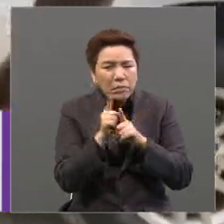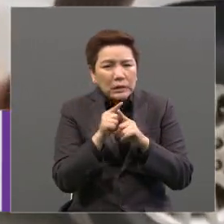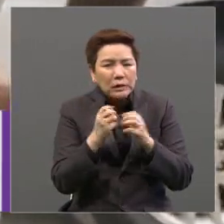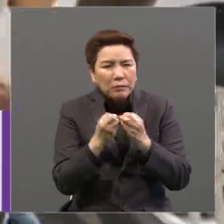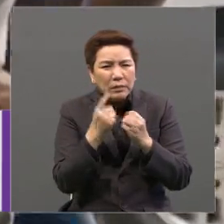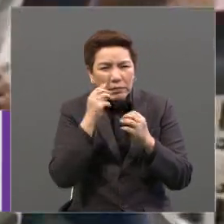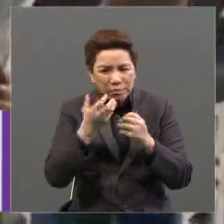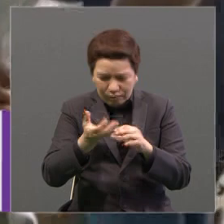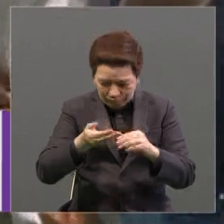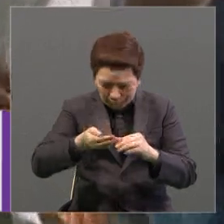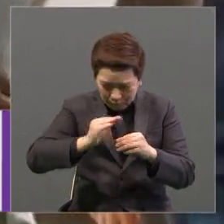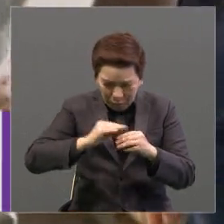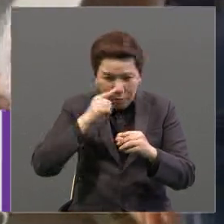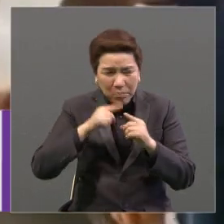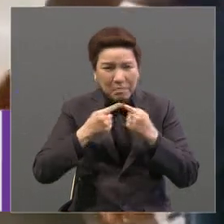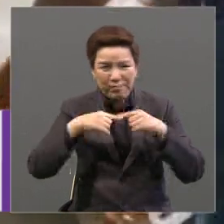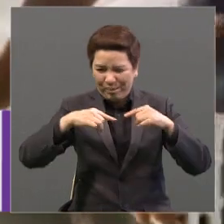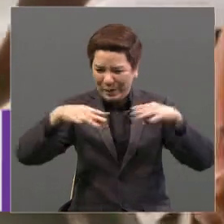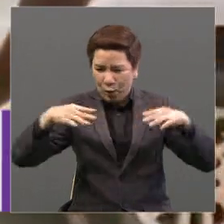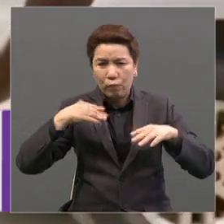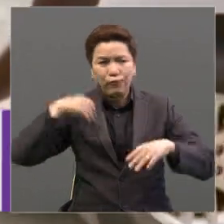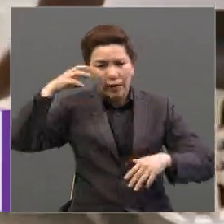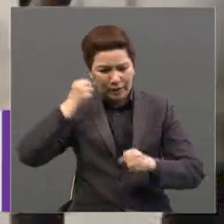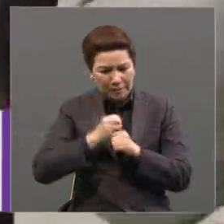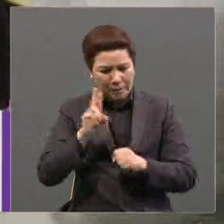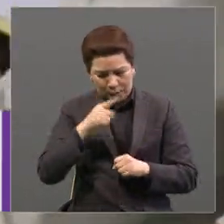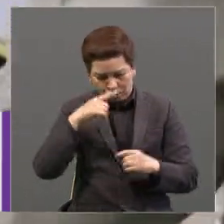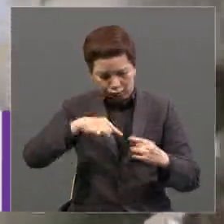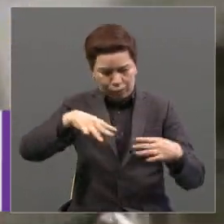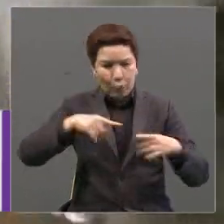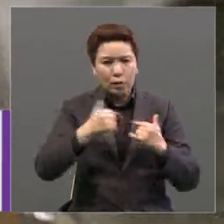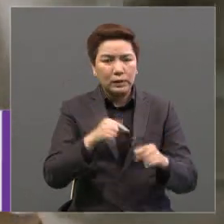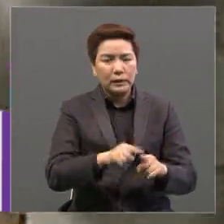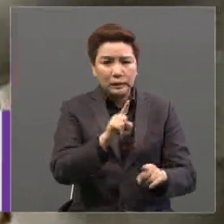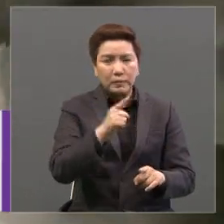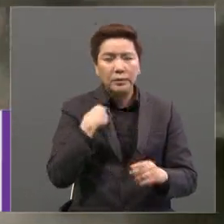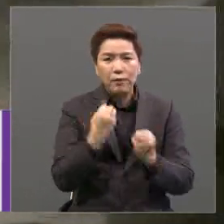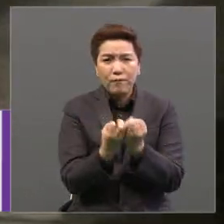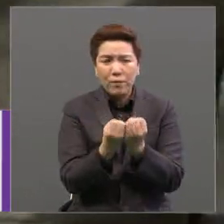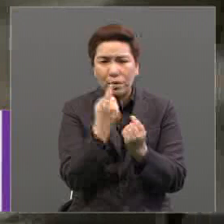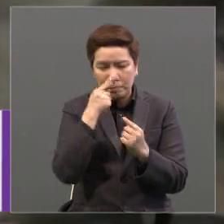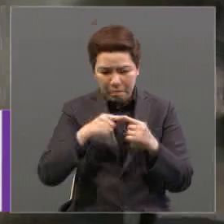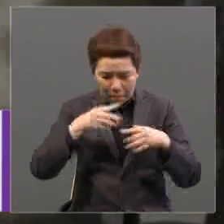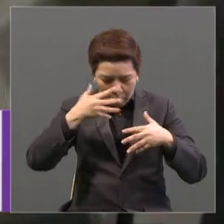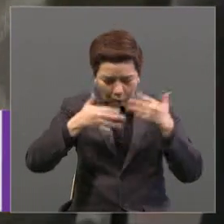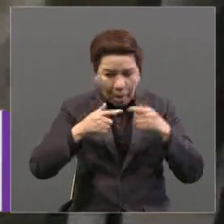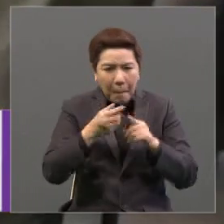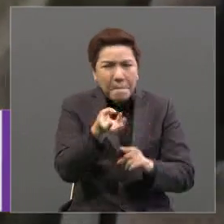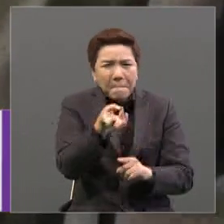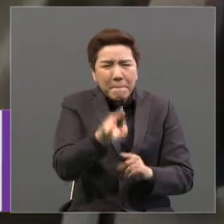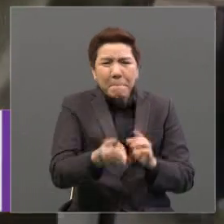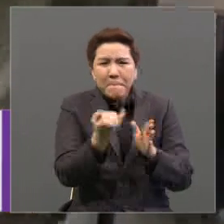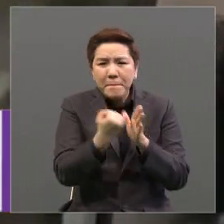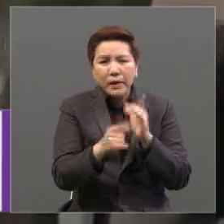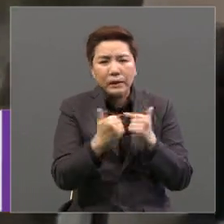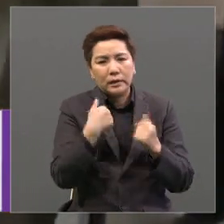ตราตะกั่วฝาครอบขนาดรูปร่างไม่ตรงกับที่การไฟฟ้าใช้อยู่แล้วก็ยังพบว่ามิเตอร์อ่านค่าคลาดเคลื่อนน้อยกว่าความ